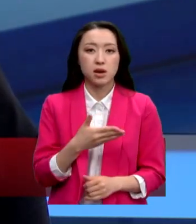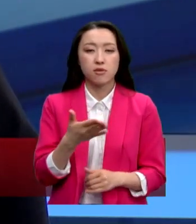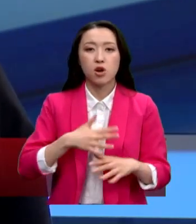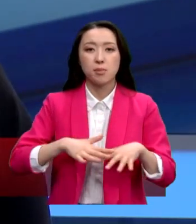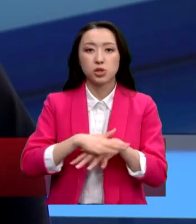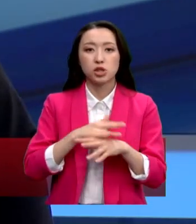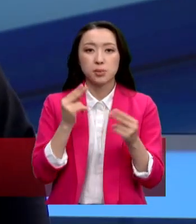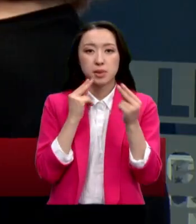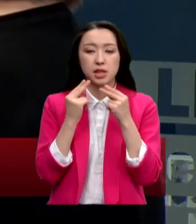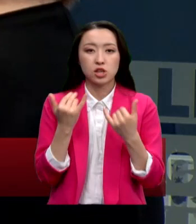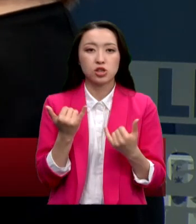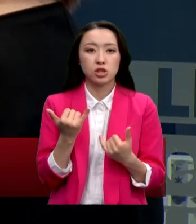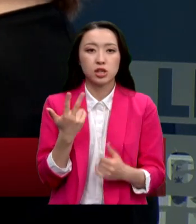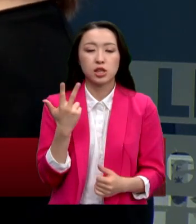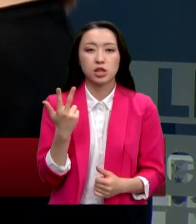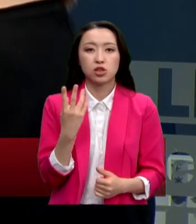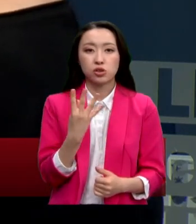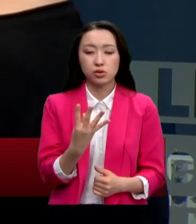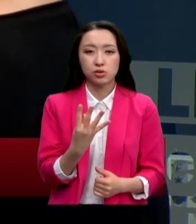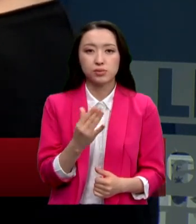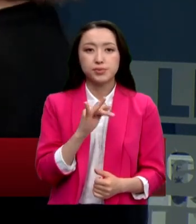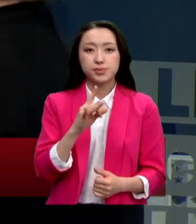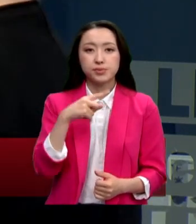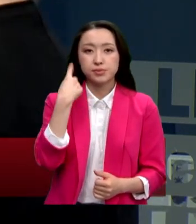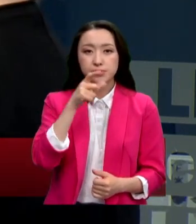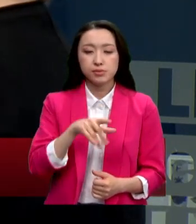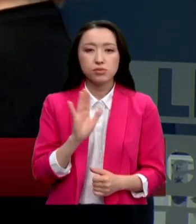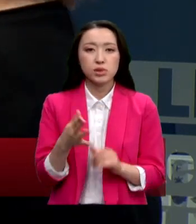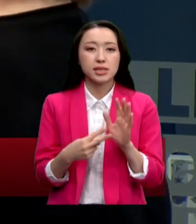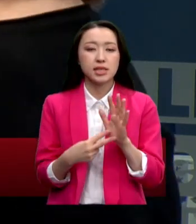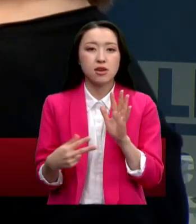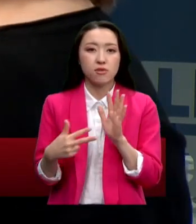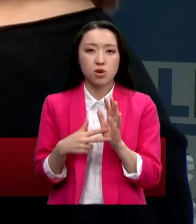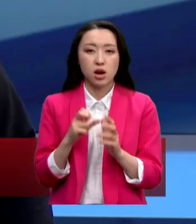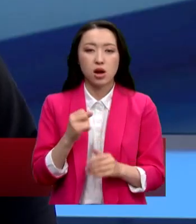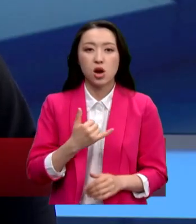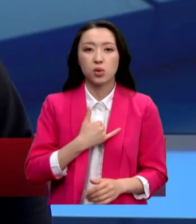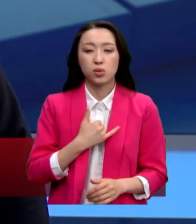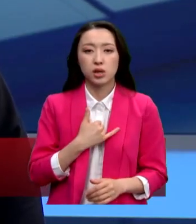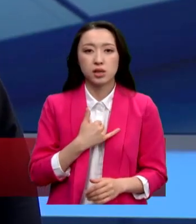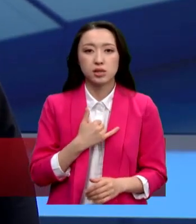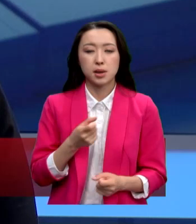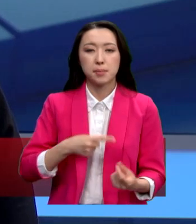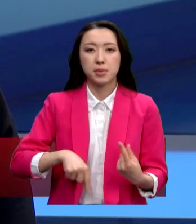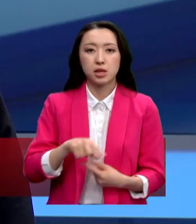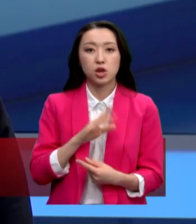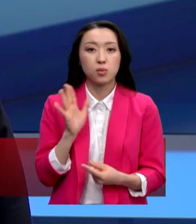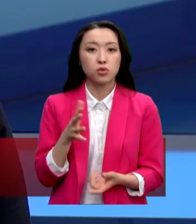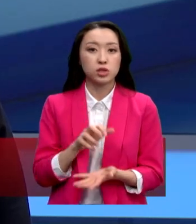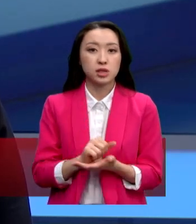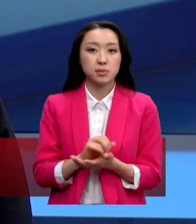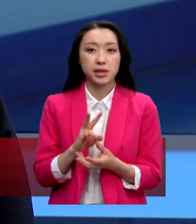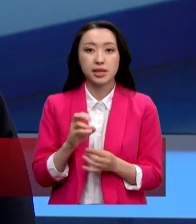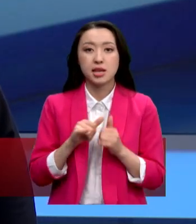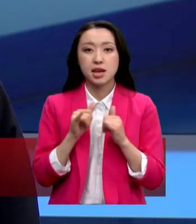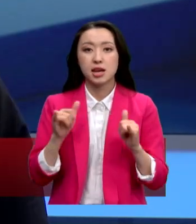где сейчас 3-4 у юридических лица, будет 7-8. У нас предприниматели будут заниматься не